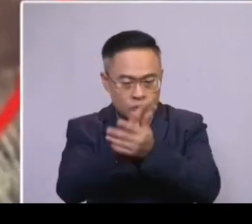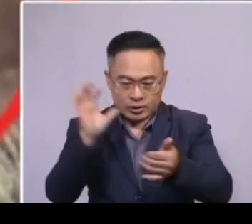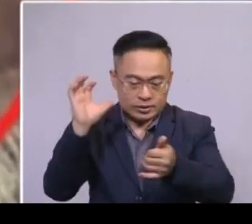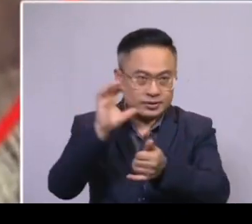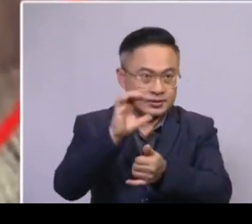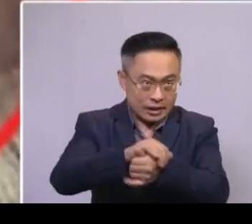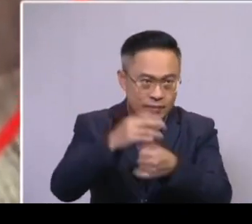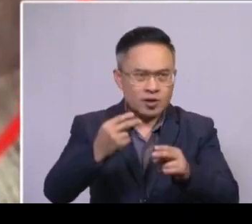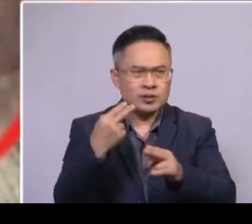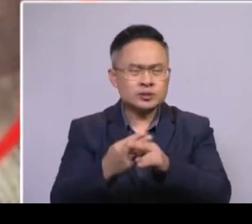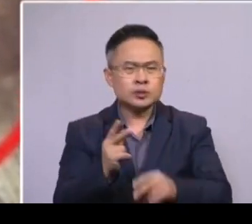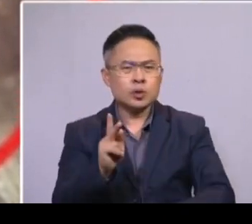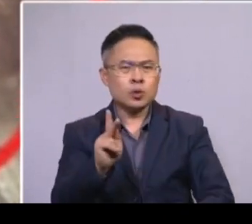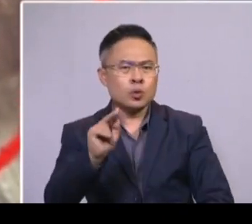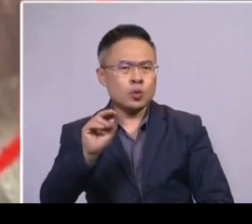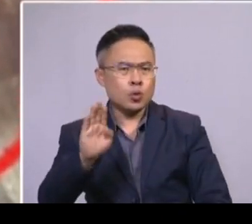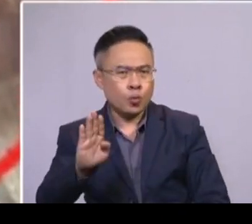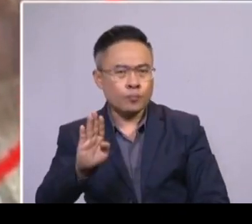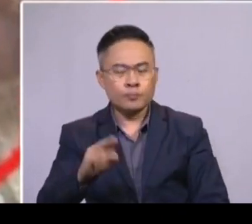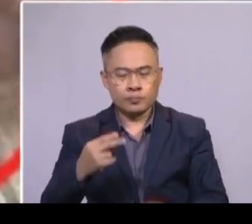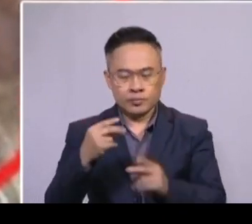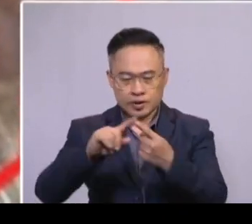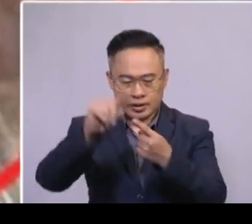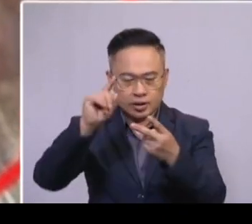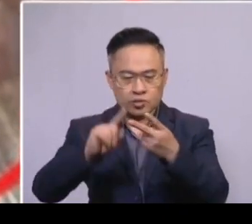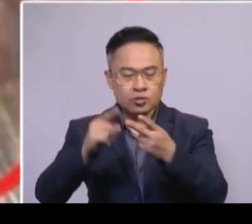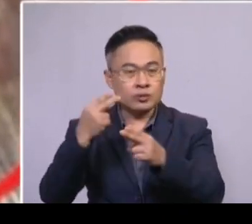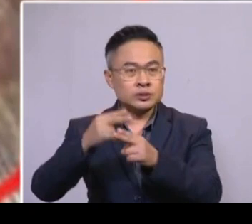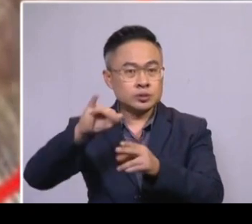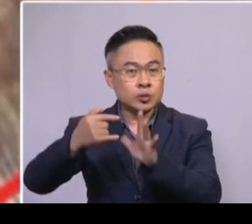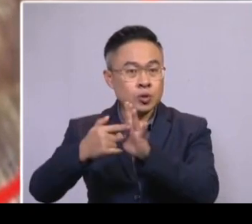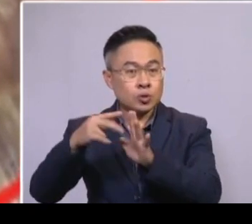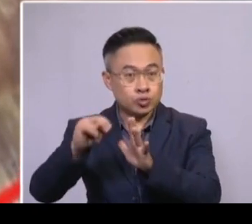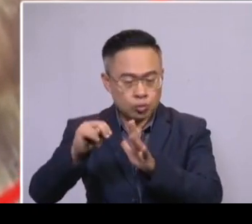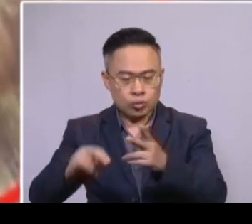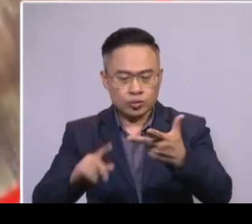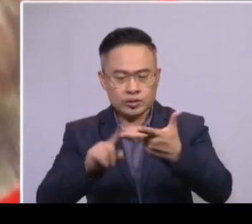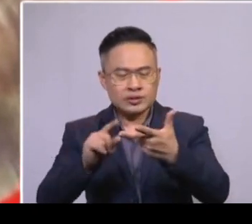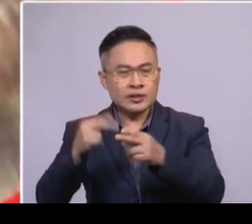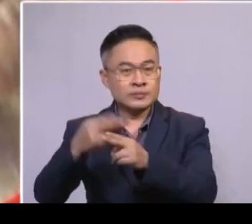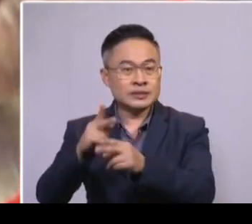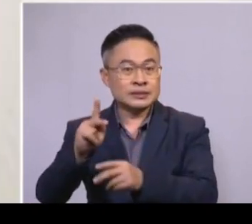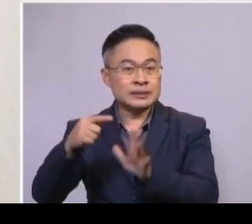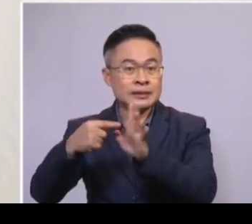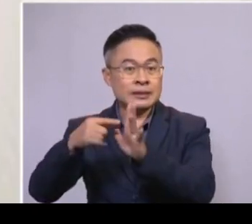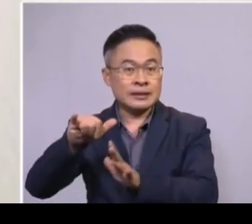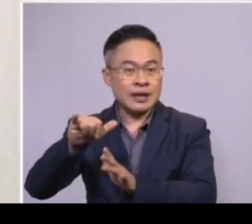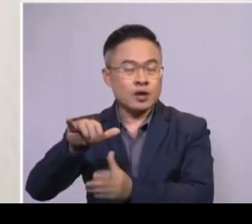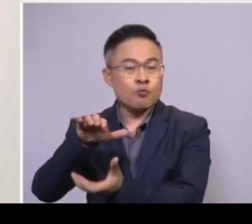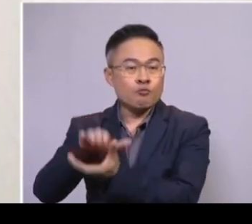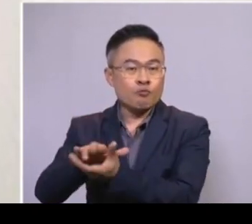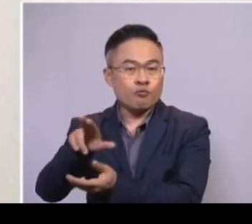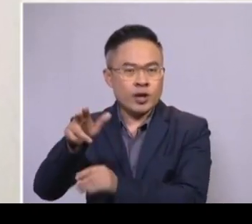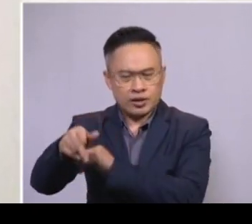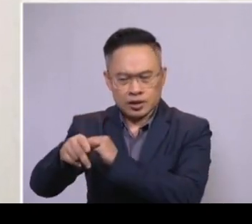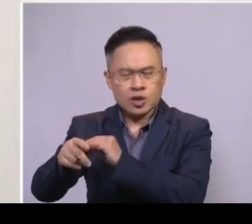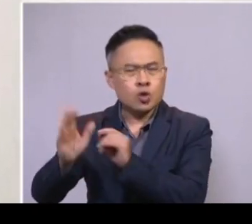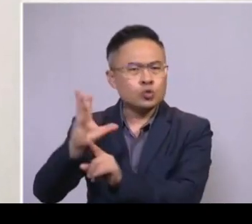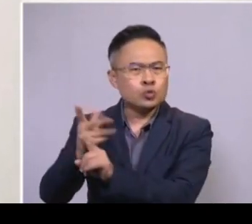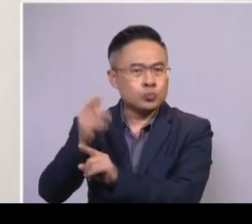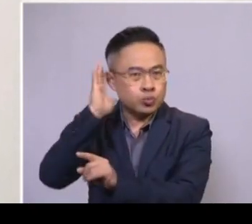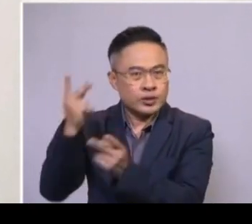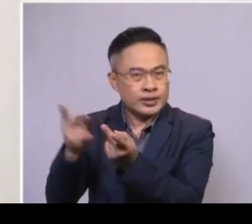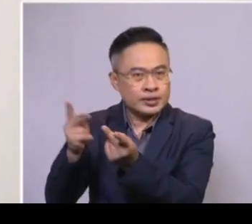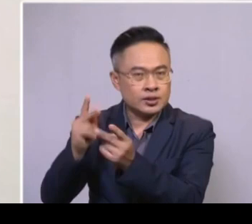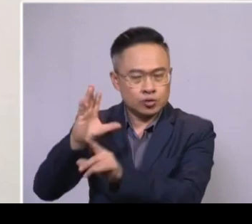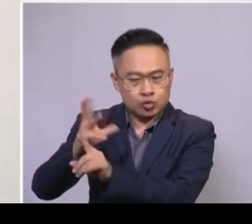คนที่ 3กายศุภพลคนนี้เป็นหัวโจกเลยครับคุณผู้ชมฮะไปจับได้ช่วงเย็นวานนี้ที่ย่านทองหล่อซึ่งคนนี้แหละเป็นคน